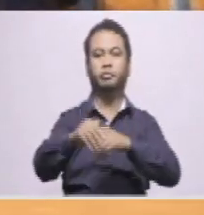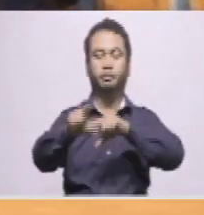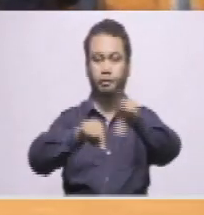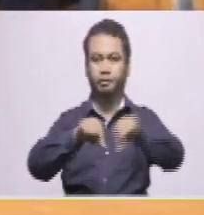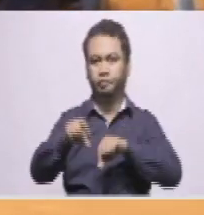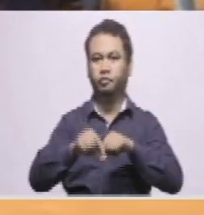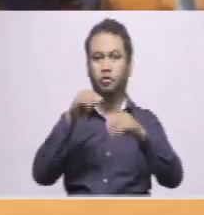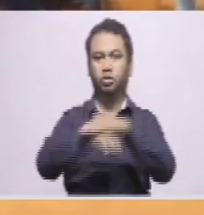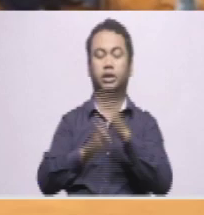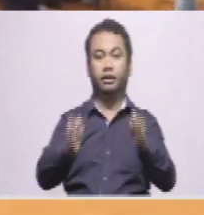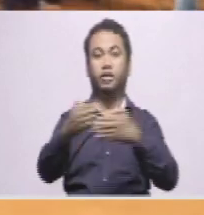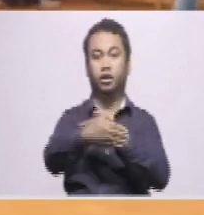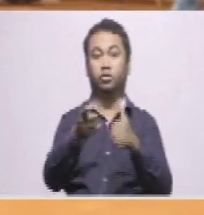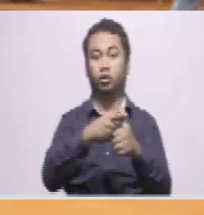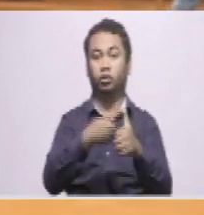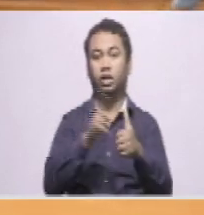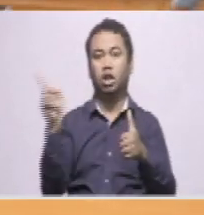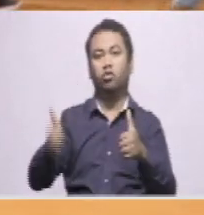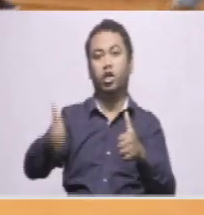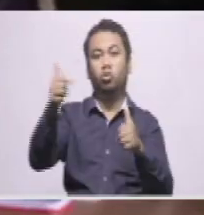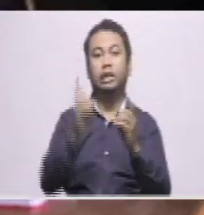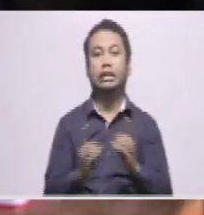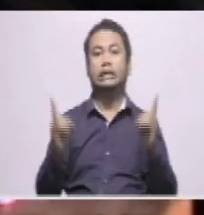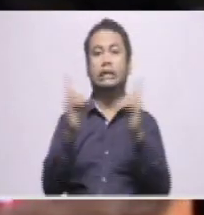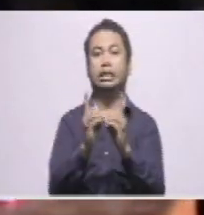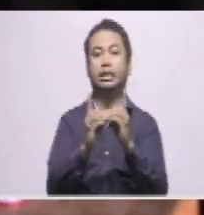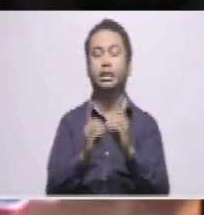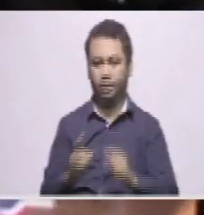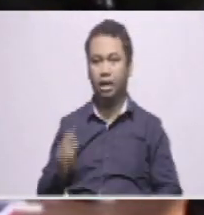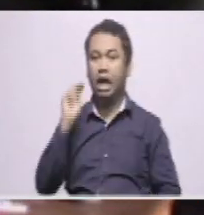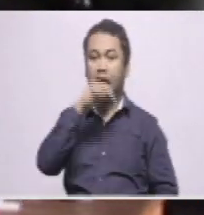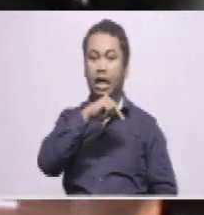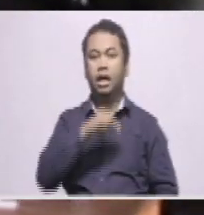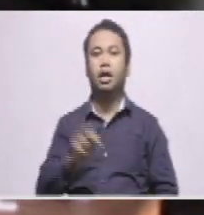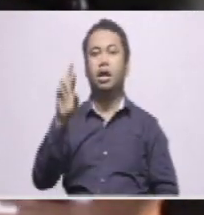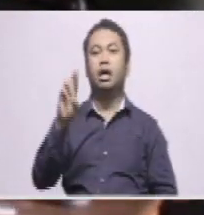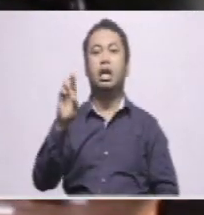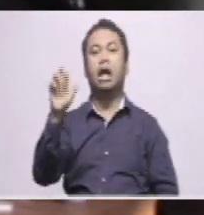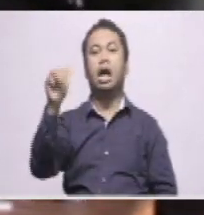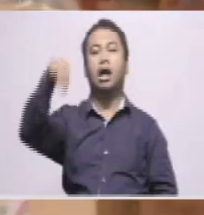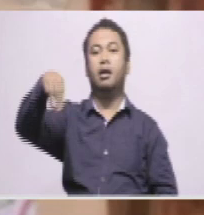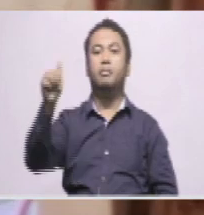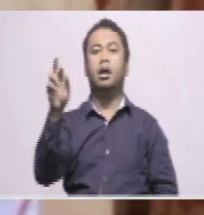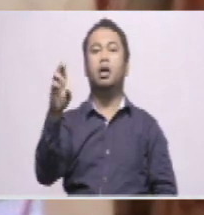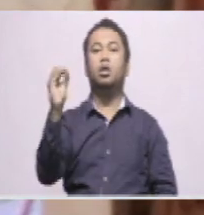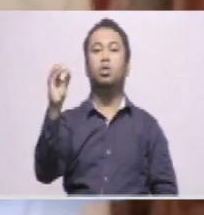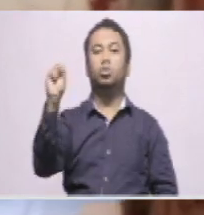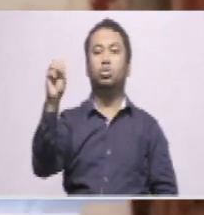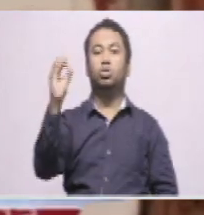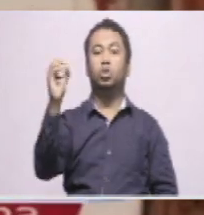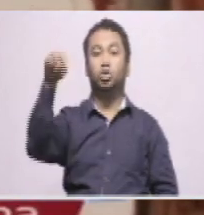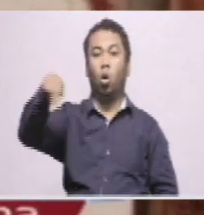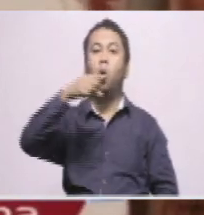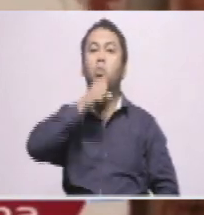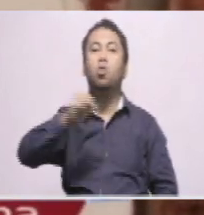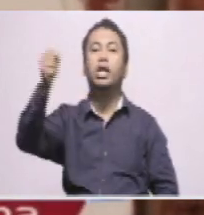amin'ny salle numéro 1 ny lehibe ny distrika taty antoerana docteur Ramarson Moïse araka izany moa